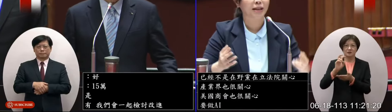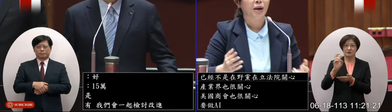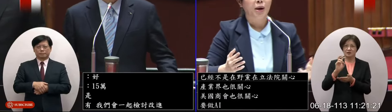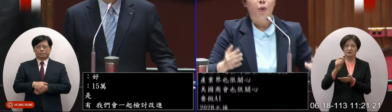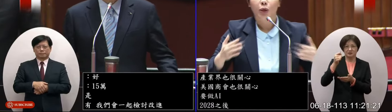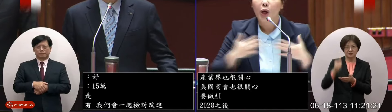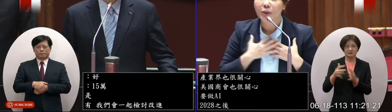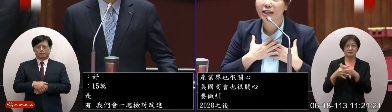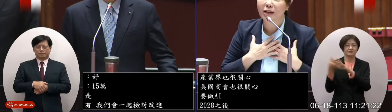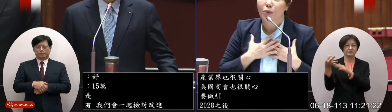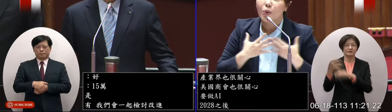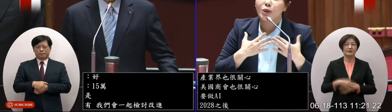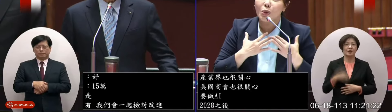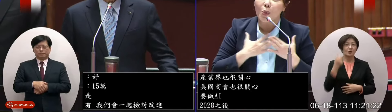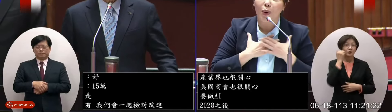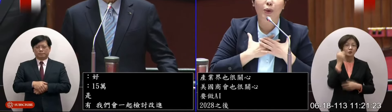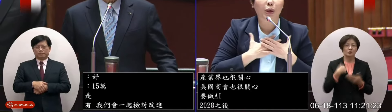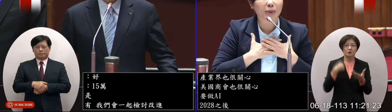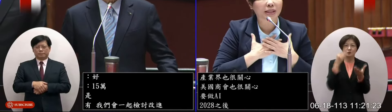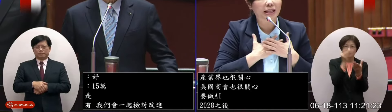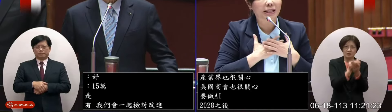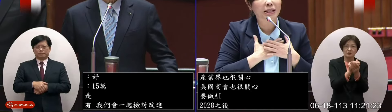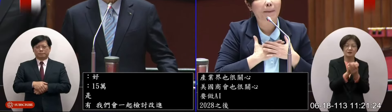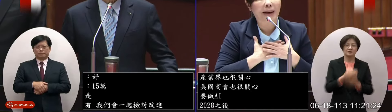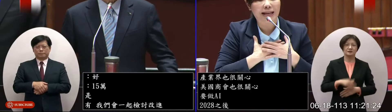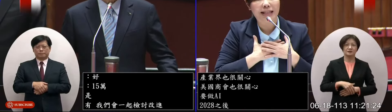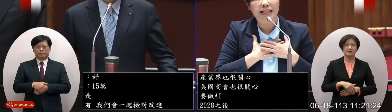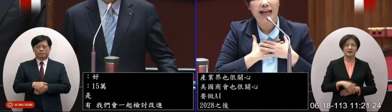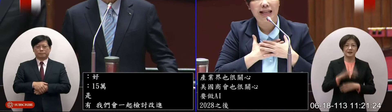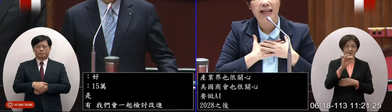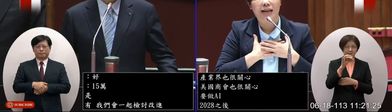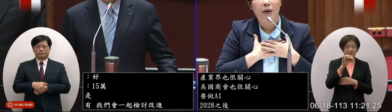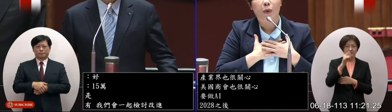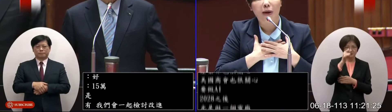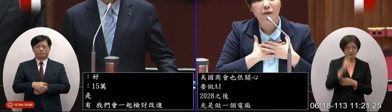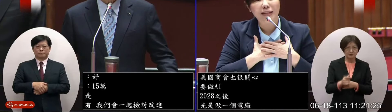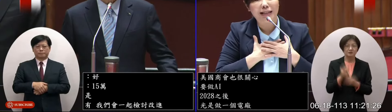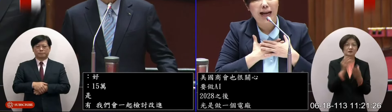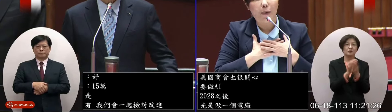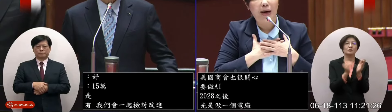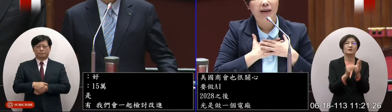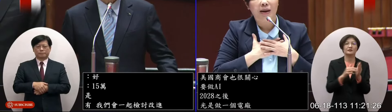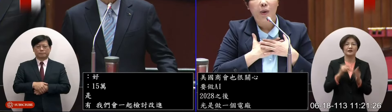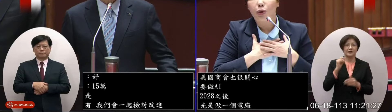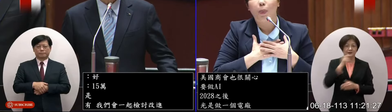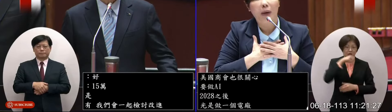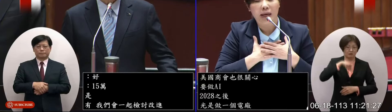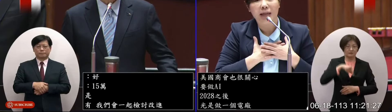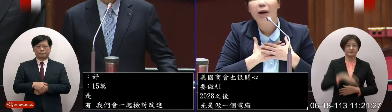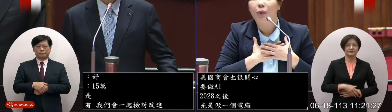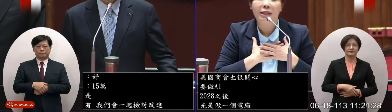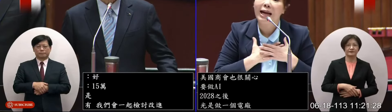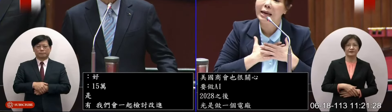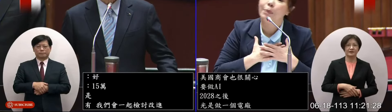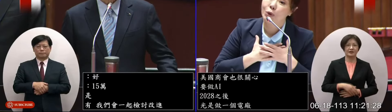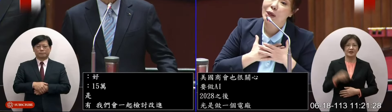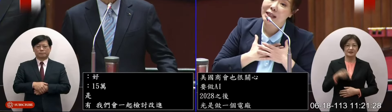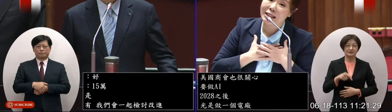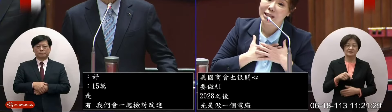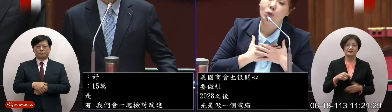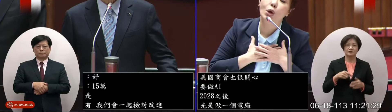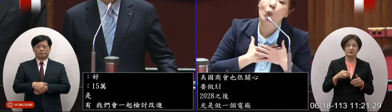20亿美金。我投资，如果是我投资一个上百亿的产业，我要放在台湾，我就不可能让我的产业